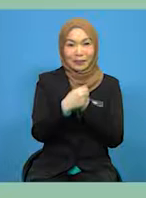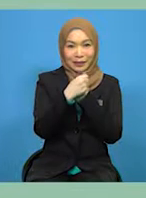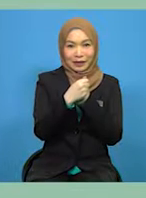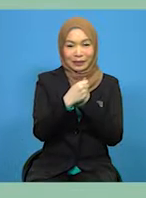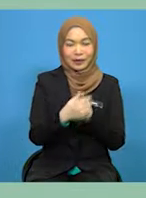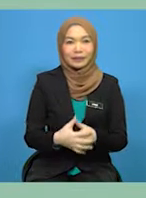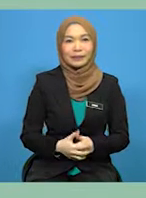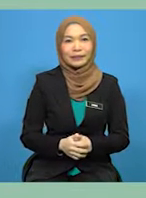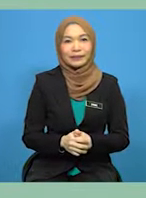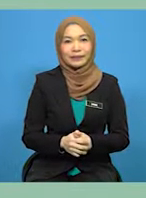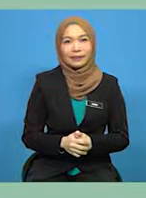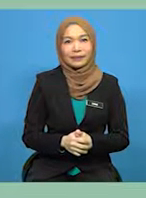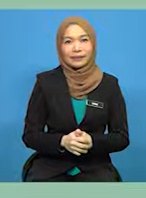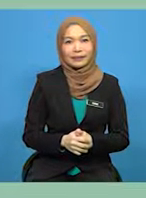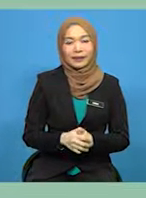1.